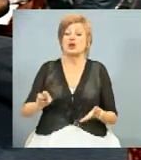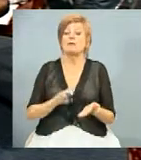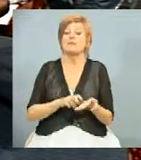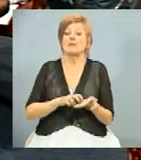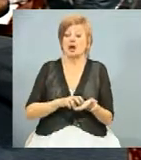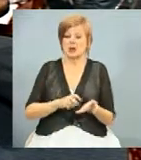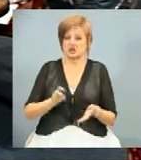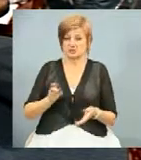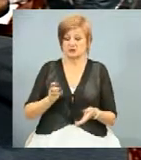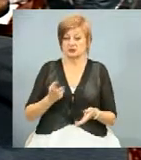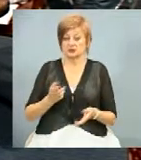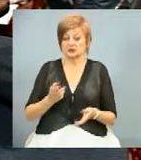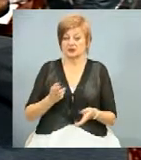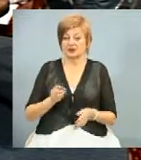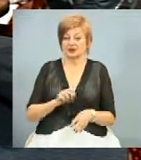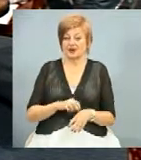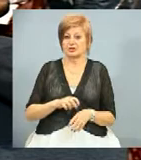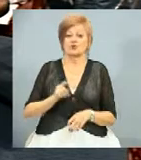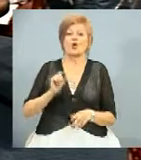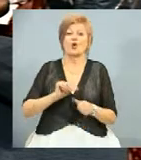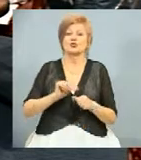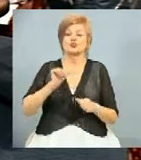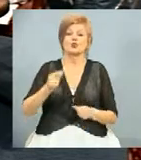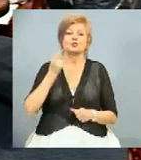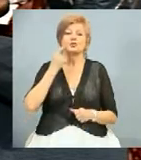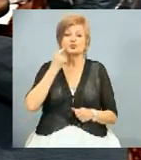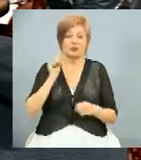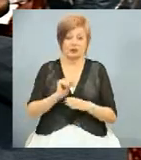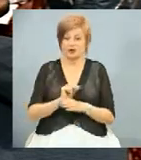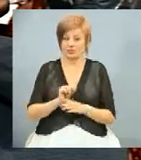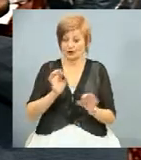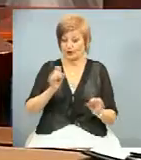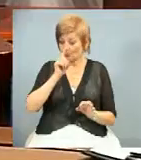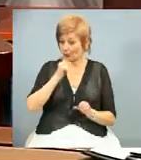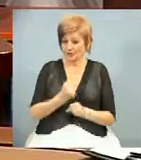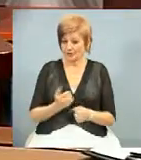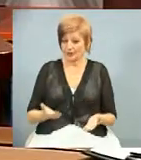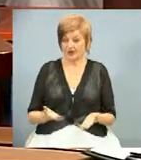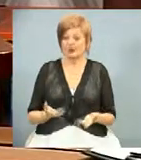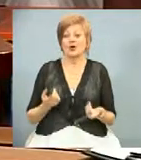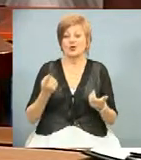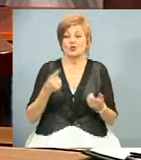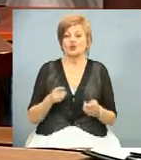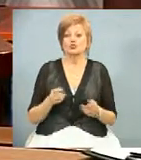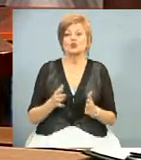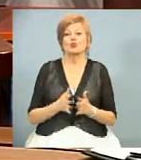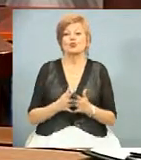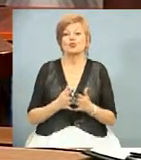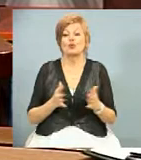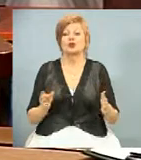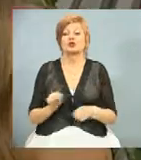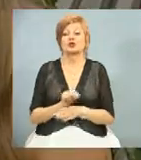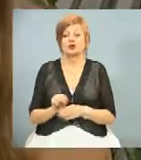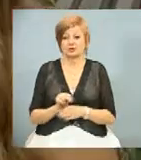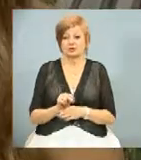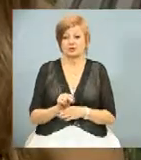лікарів, наприклад, стоматологів, да? Чому їх боятися? Вони ж нічого поганого не роблять. Тому що вони боляче